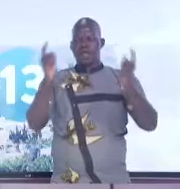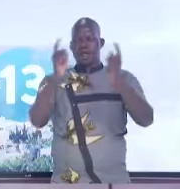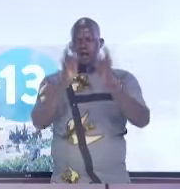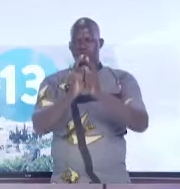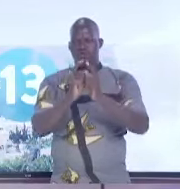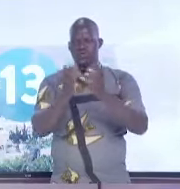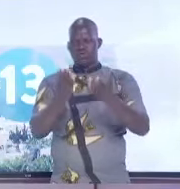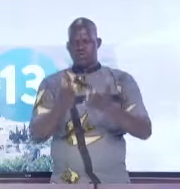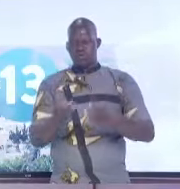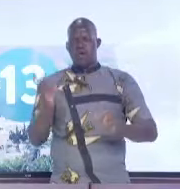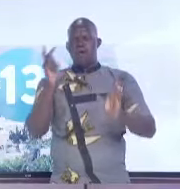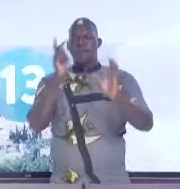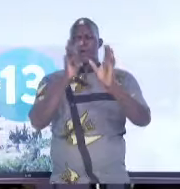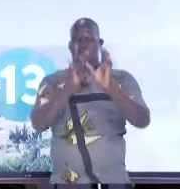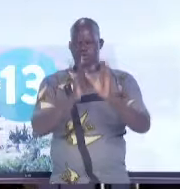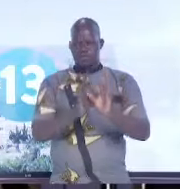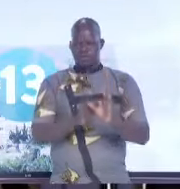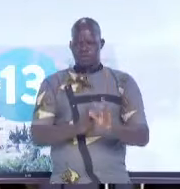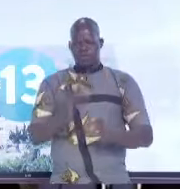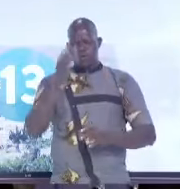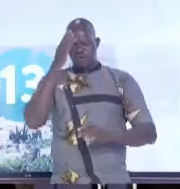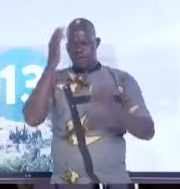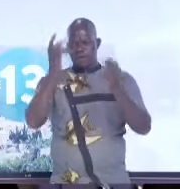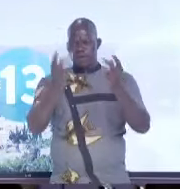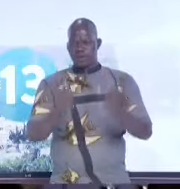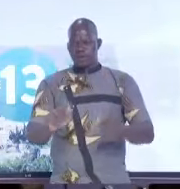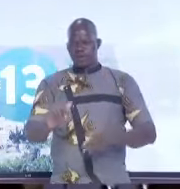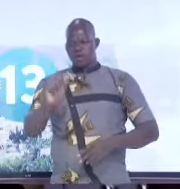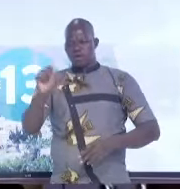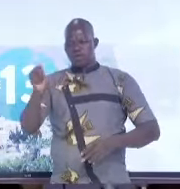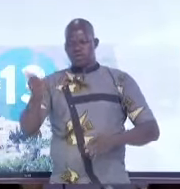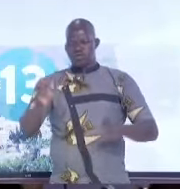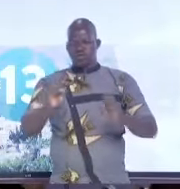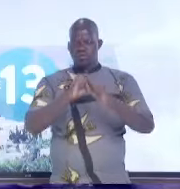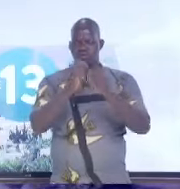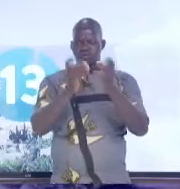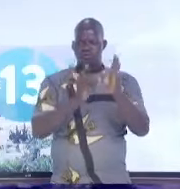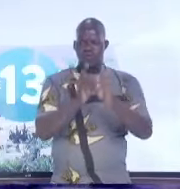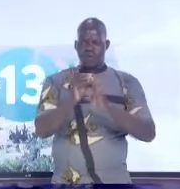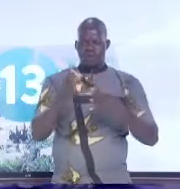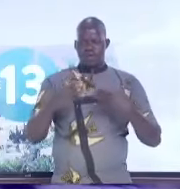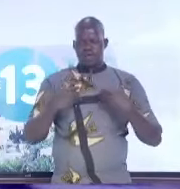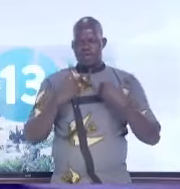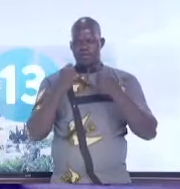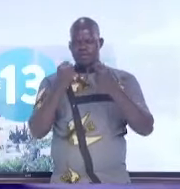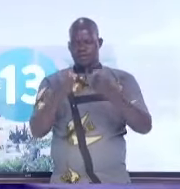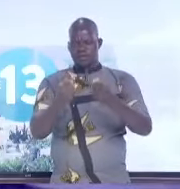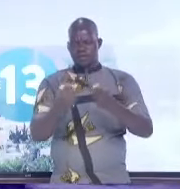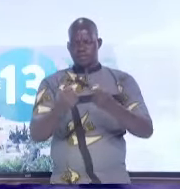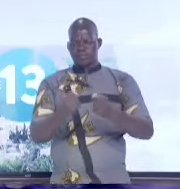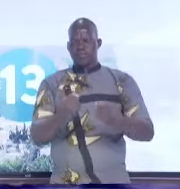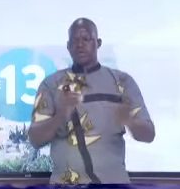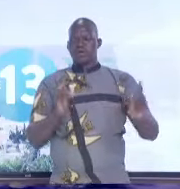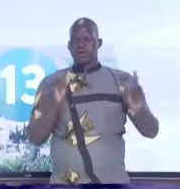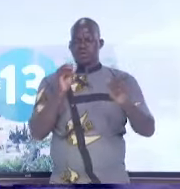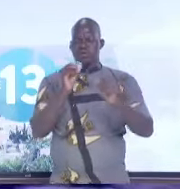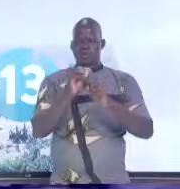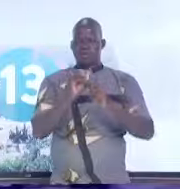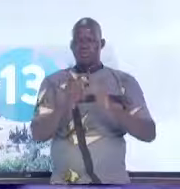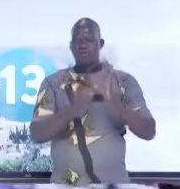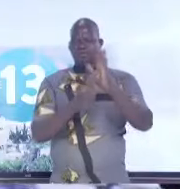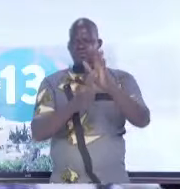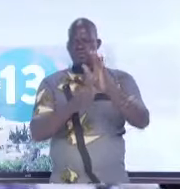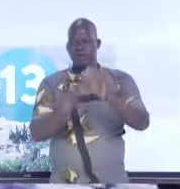veut participative connaît la présence d'autres fêtières du domaine de la santé. L'ambition affichée par les